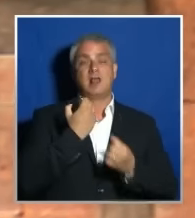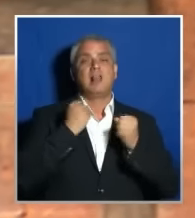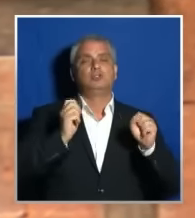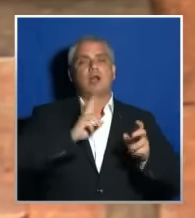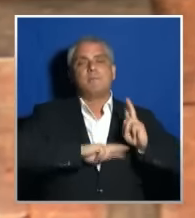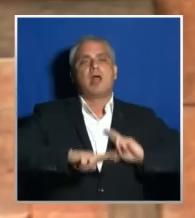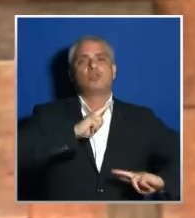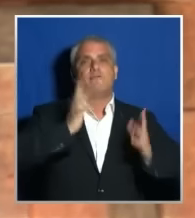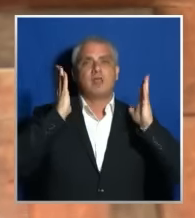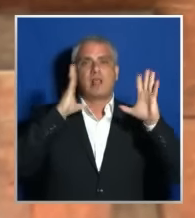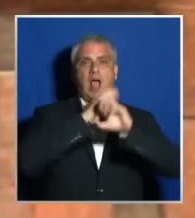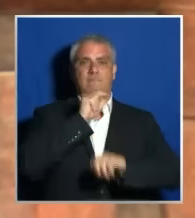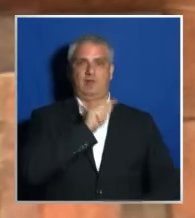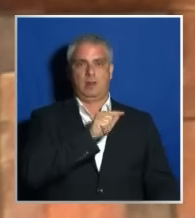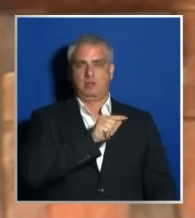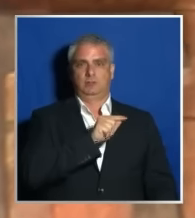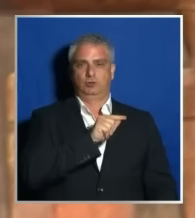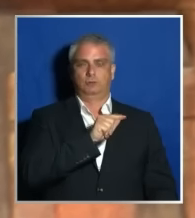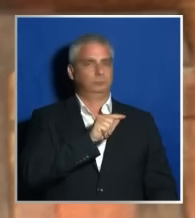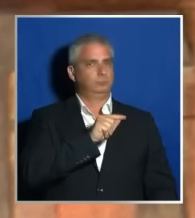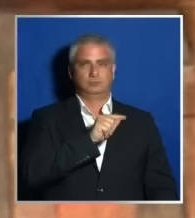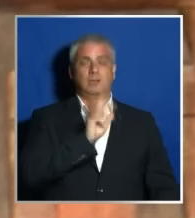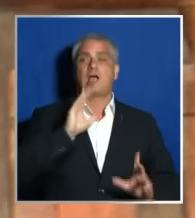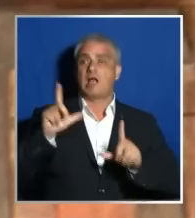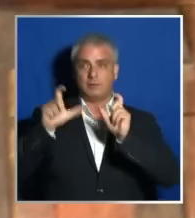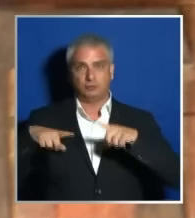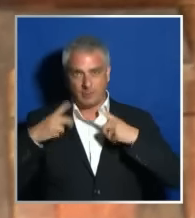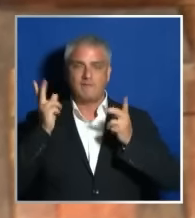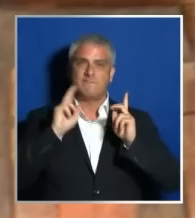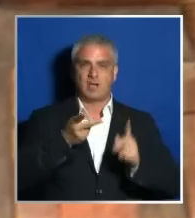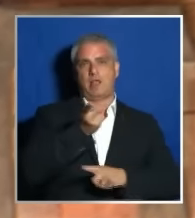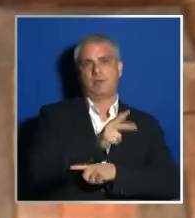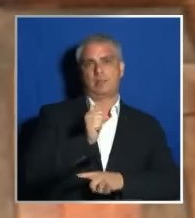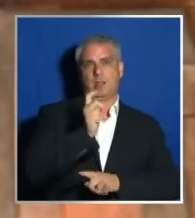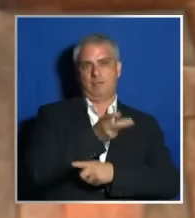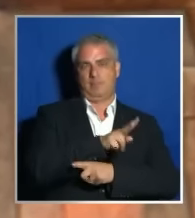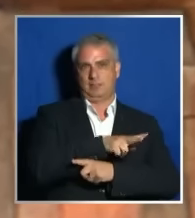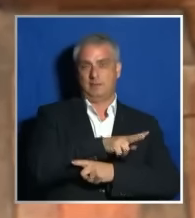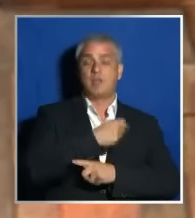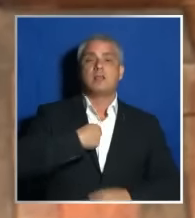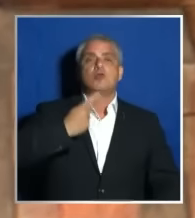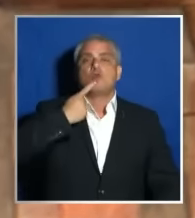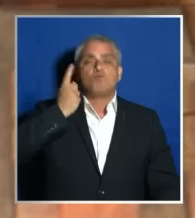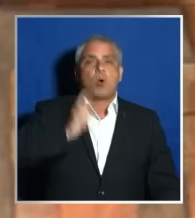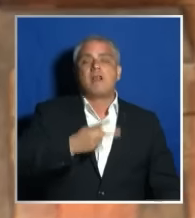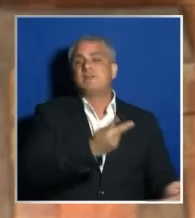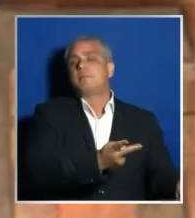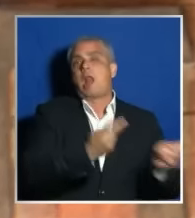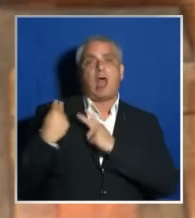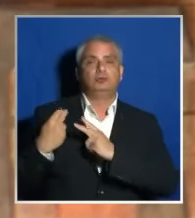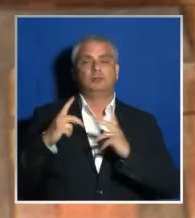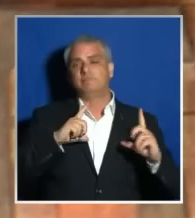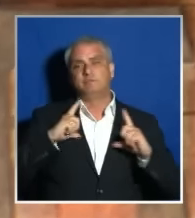התופת האפלה הזאת. הן את החיים והן את החללים. אנחנו מחויבים להשיבם